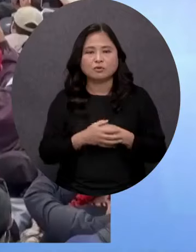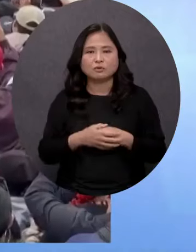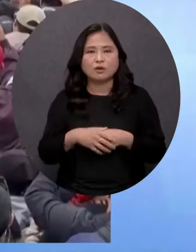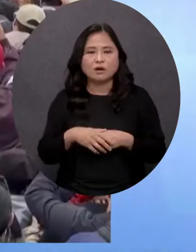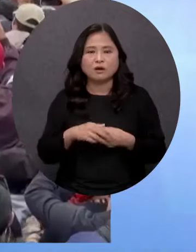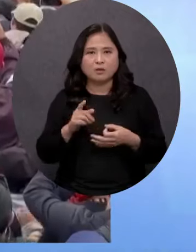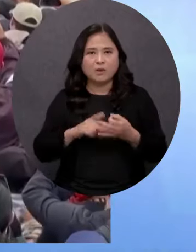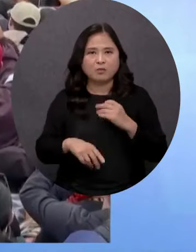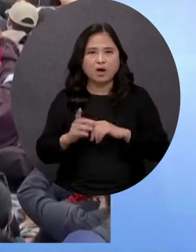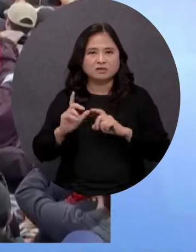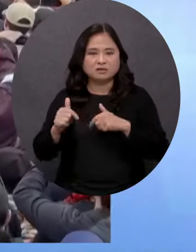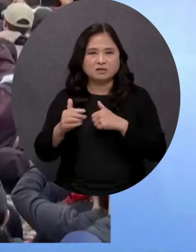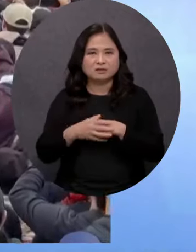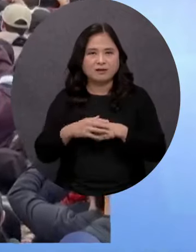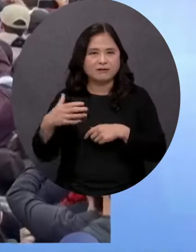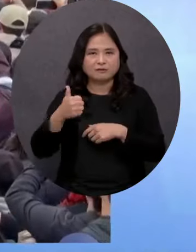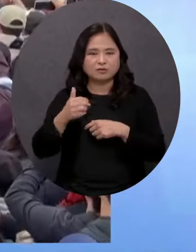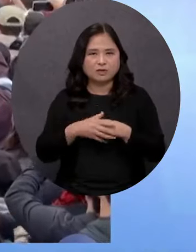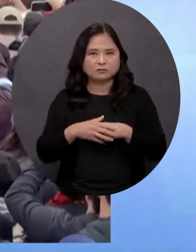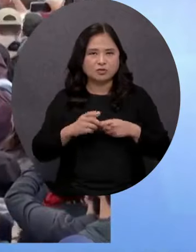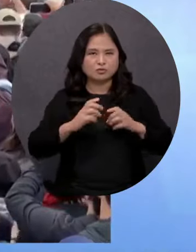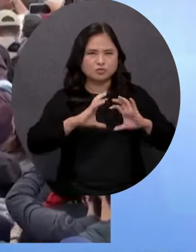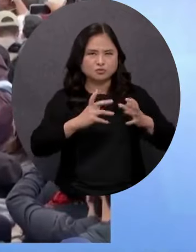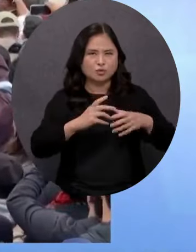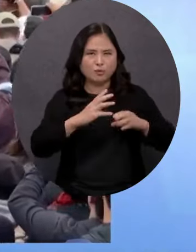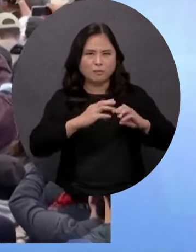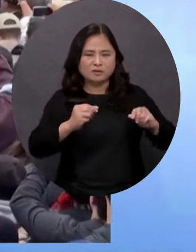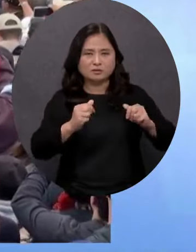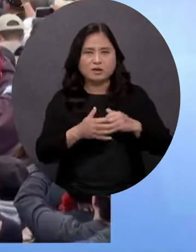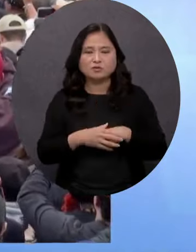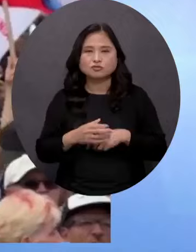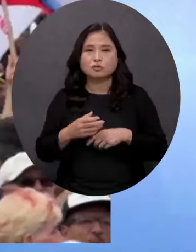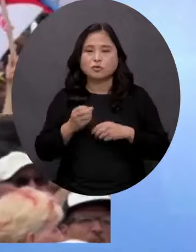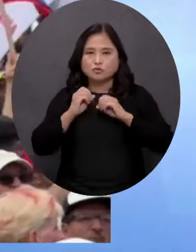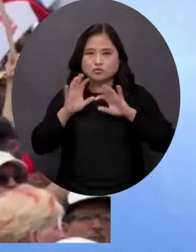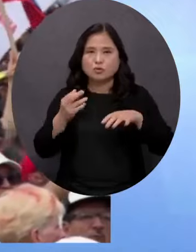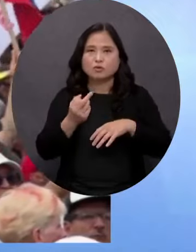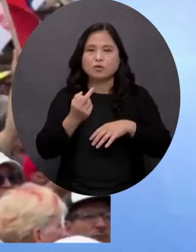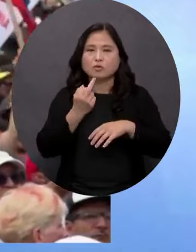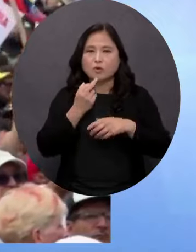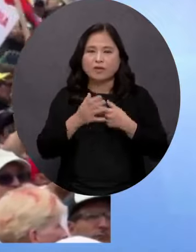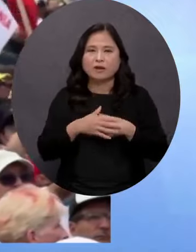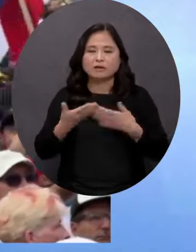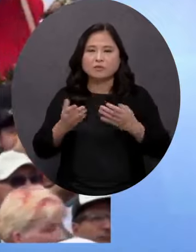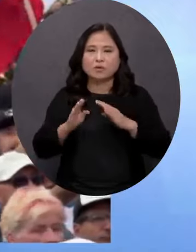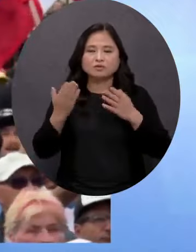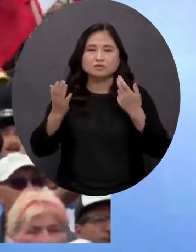色列领导人搞种族灭绝，宣布哥伦比亚今日起同以色列断绝一